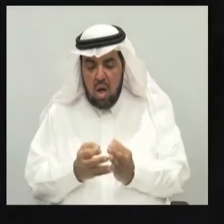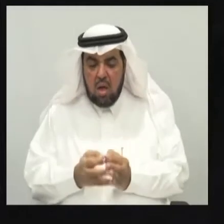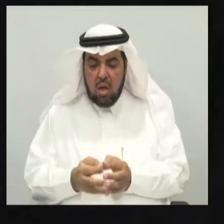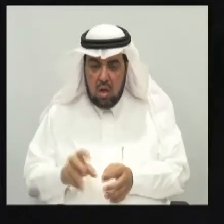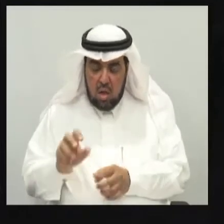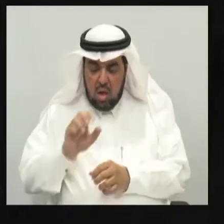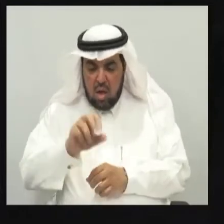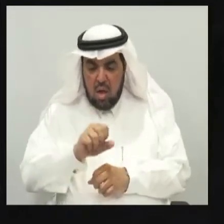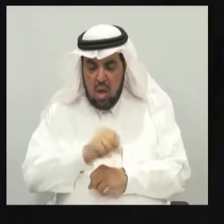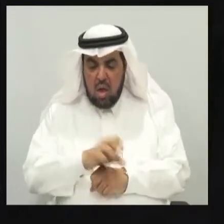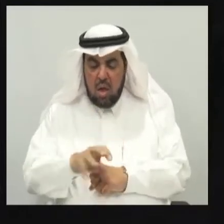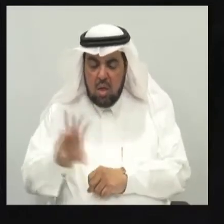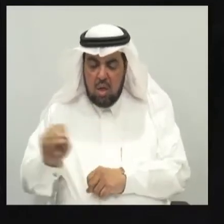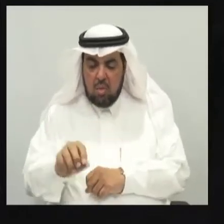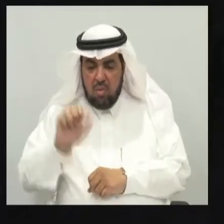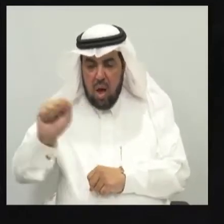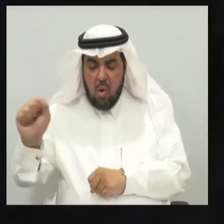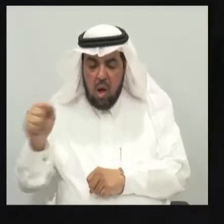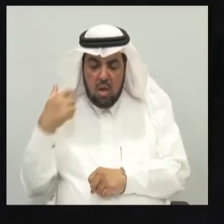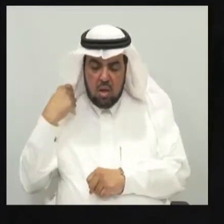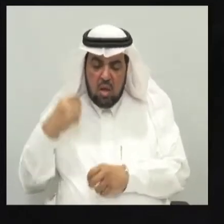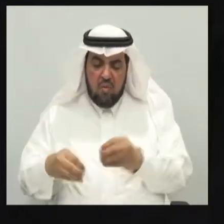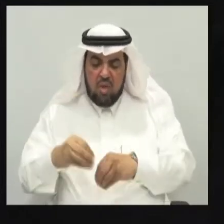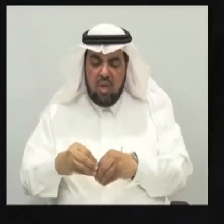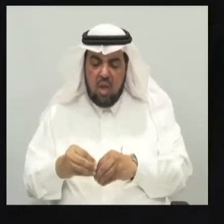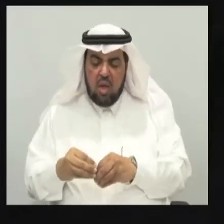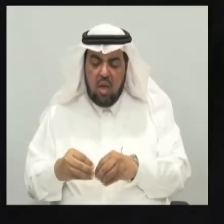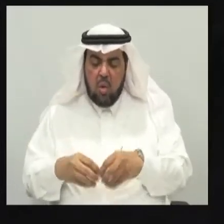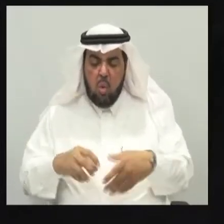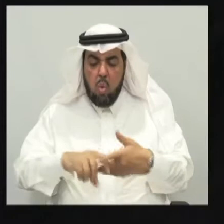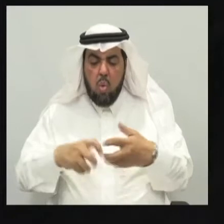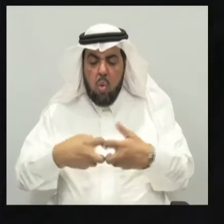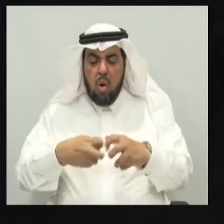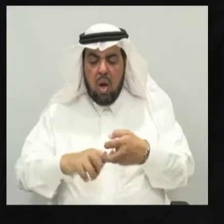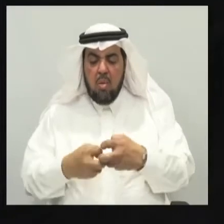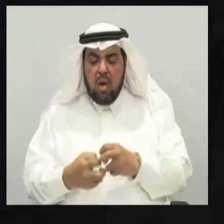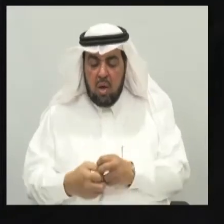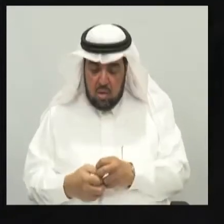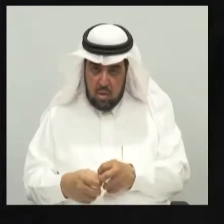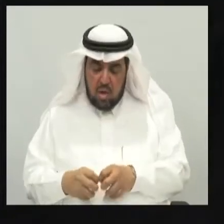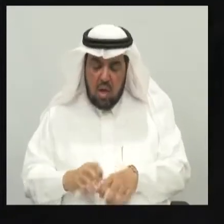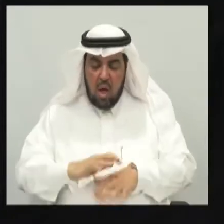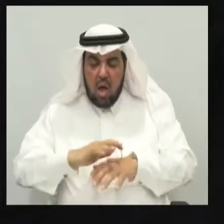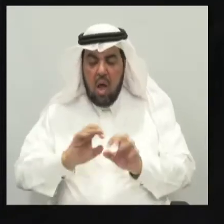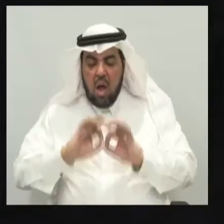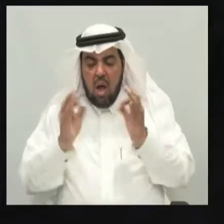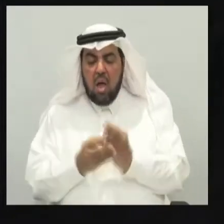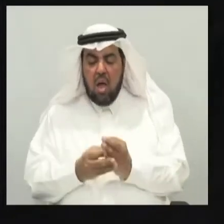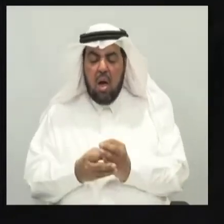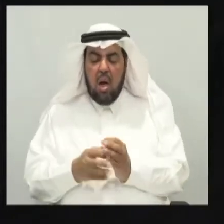في الخواص الفيزيائية والكيميائية. فنطلق عائلة الكربون، عائلة الفلور،